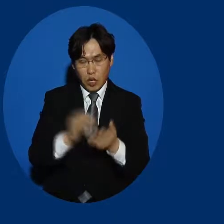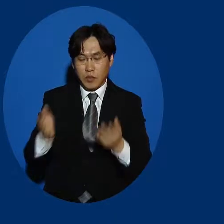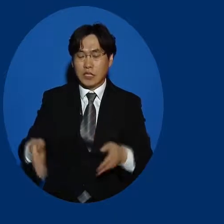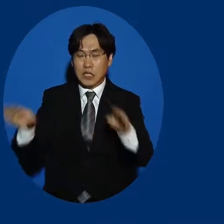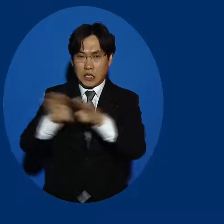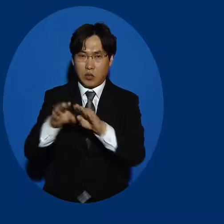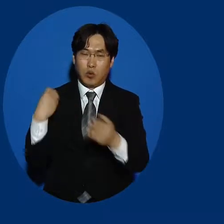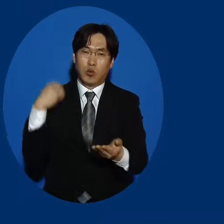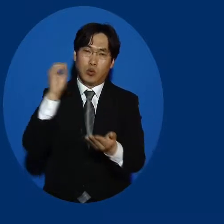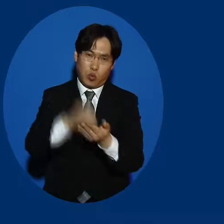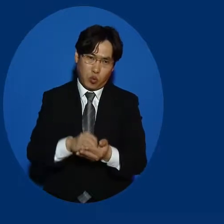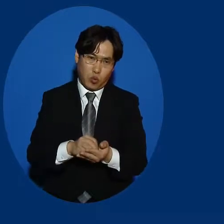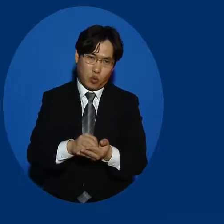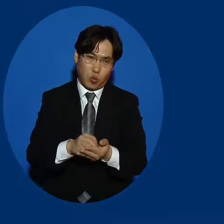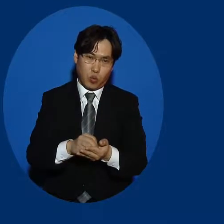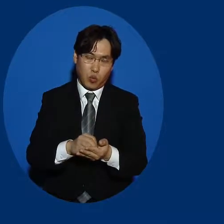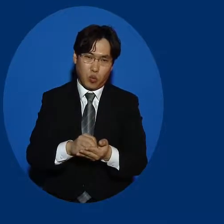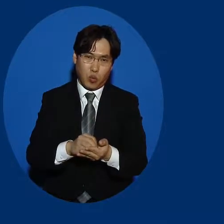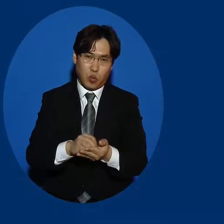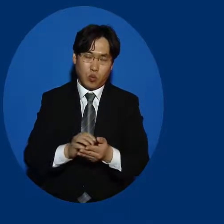시설로 되돌아가고 있습니다.